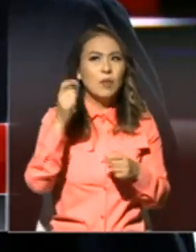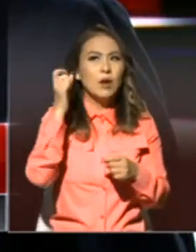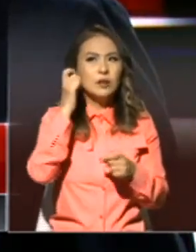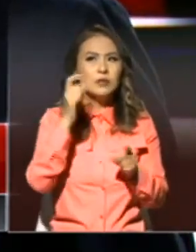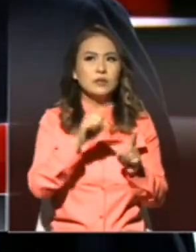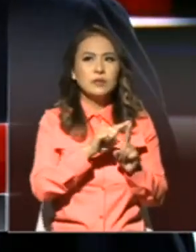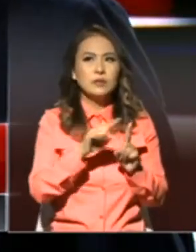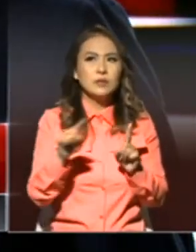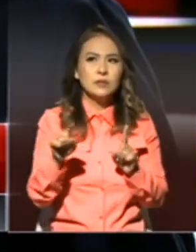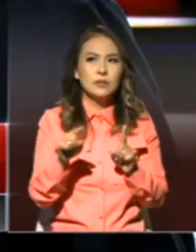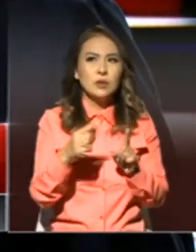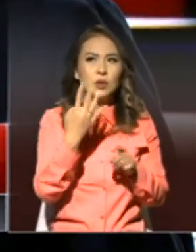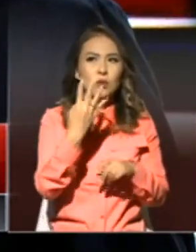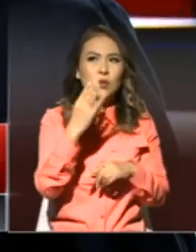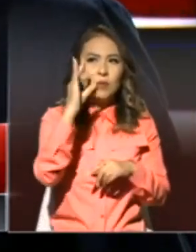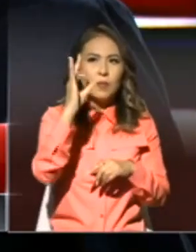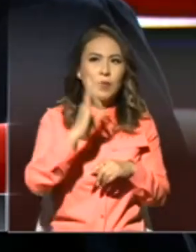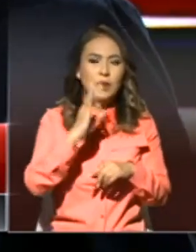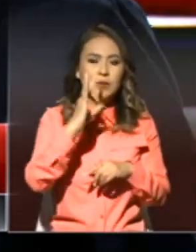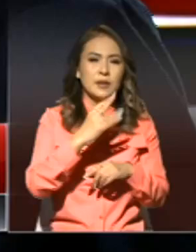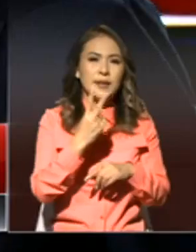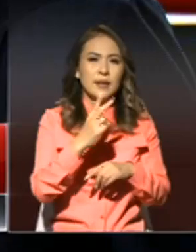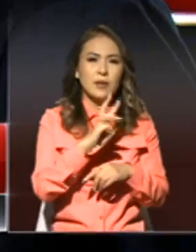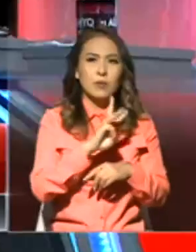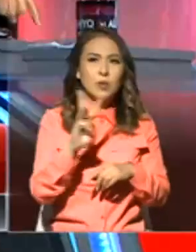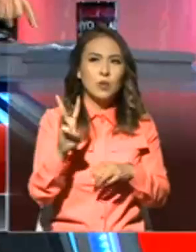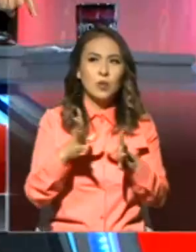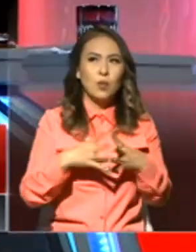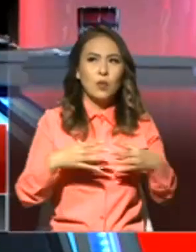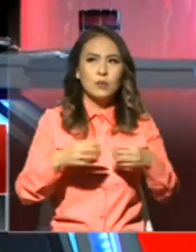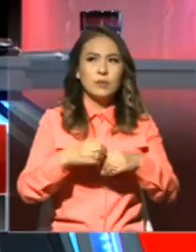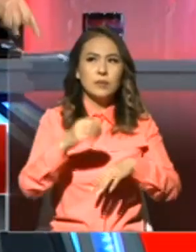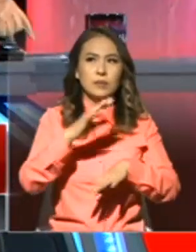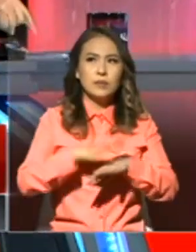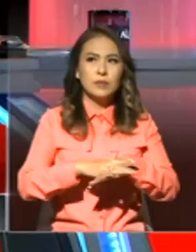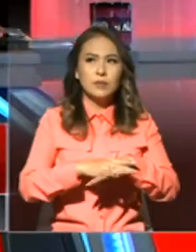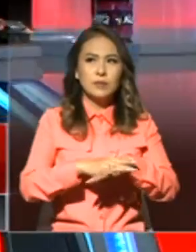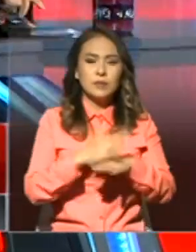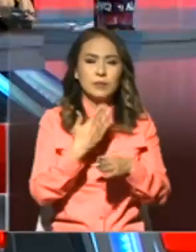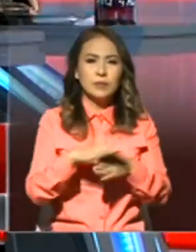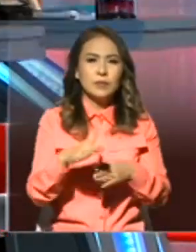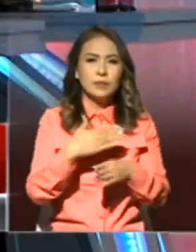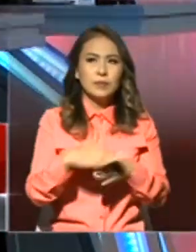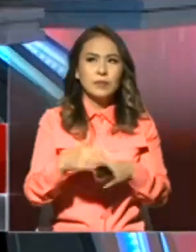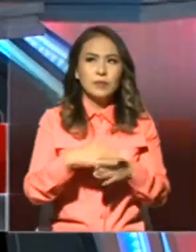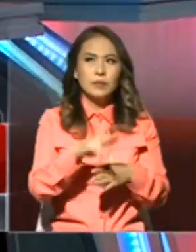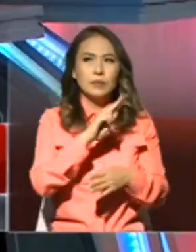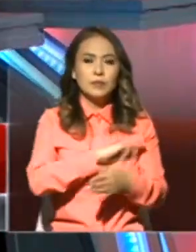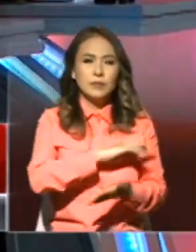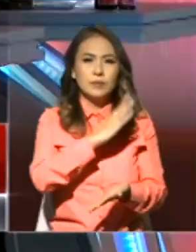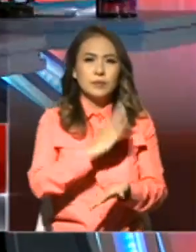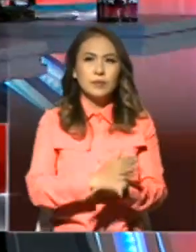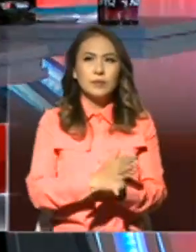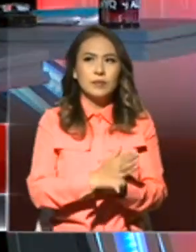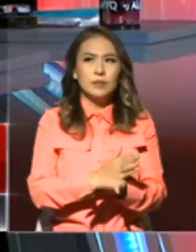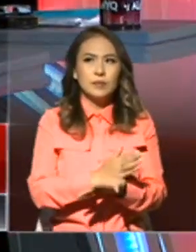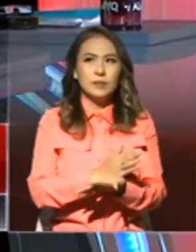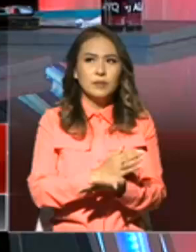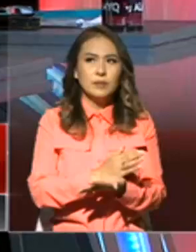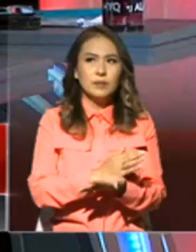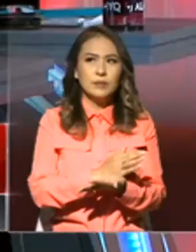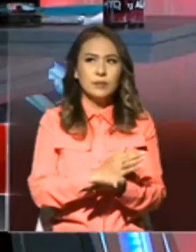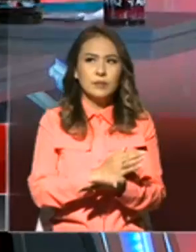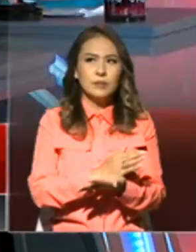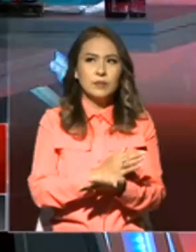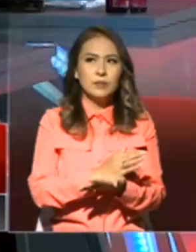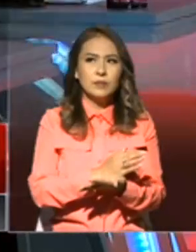отбасылық коэффициент 4 болған жағдайда 2 миллион ішінде адам отбасы банкімен несие алып жұмыс істеп жатыр. Барлығы бүгін